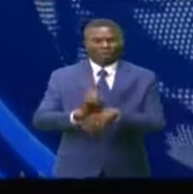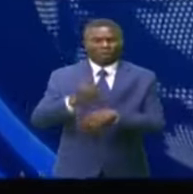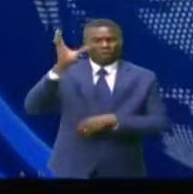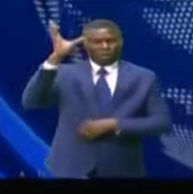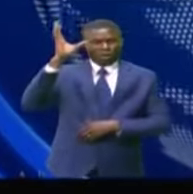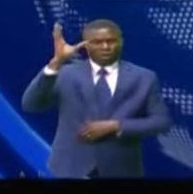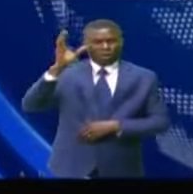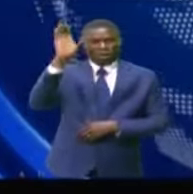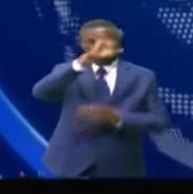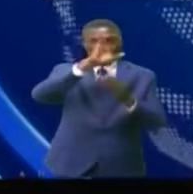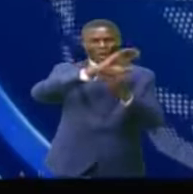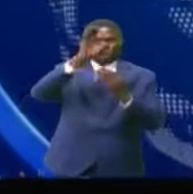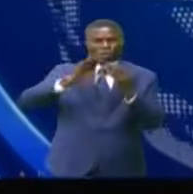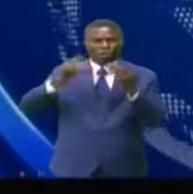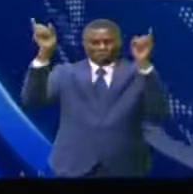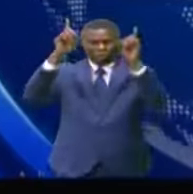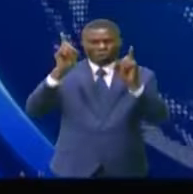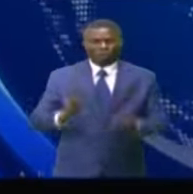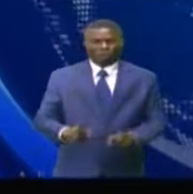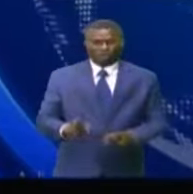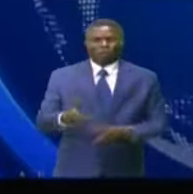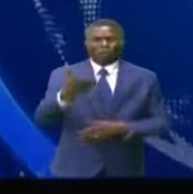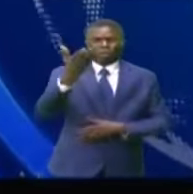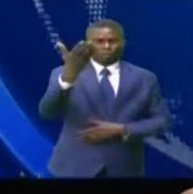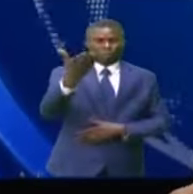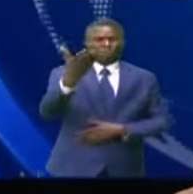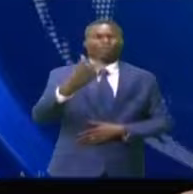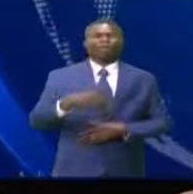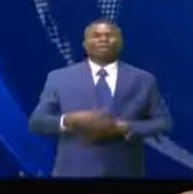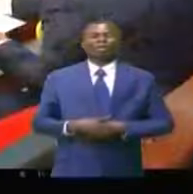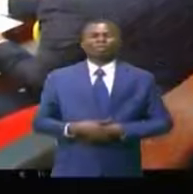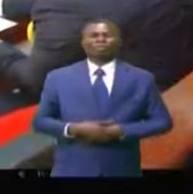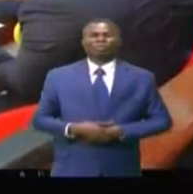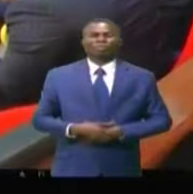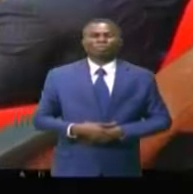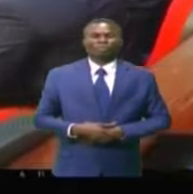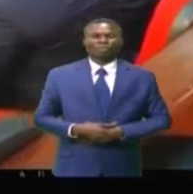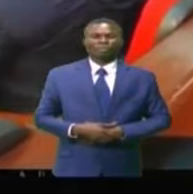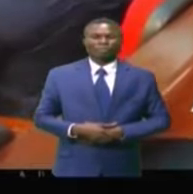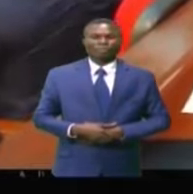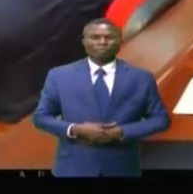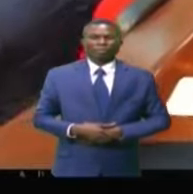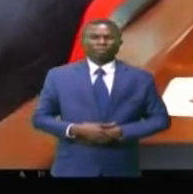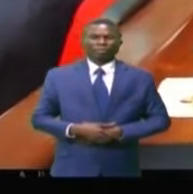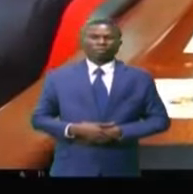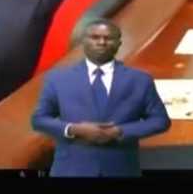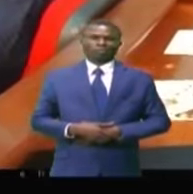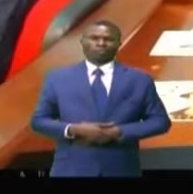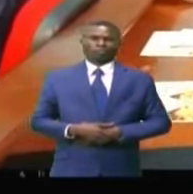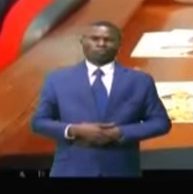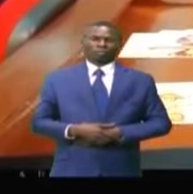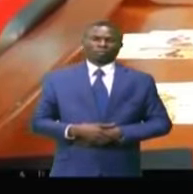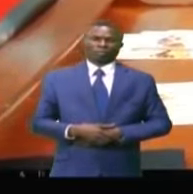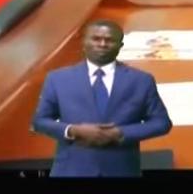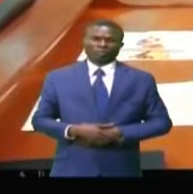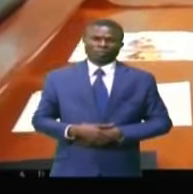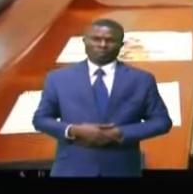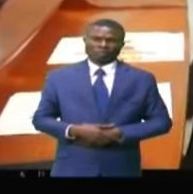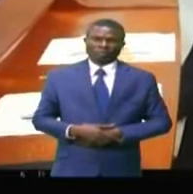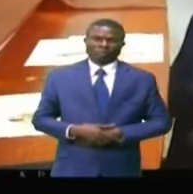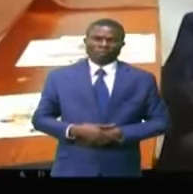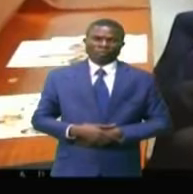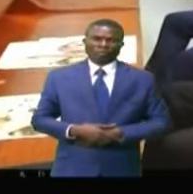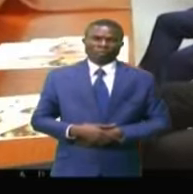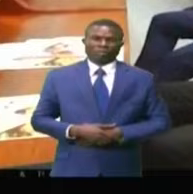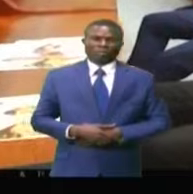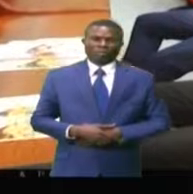du continent africain. Reportage de Blandine Zovo et Fils Matondo. Violence faite aux femmes et aux filles, un